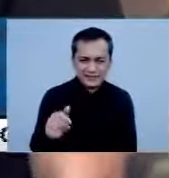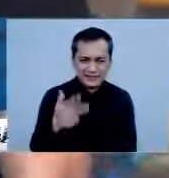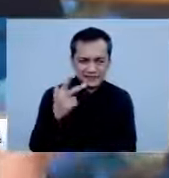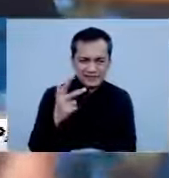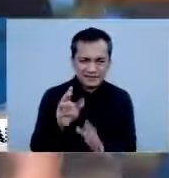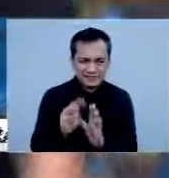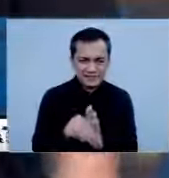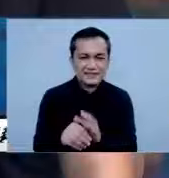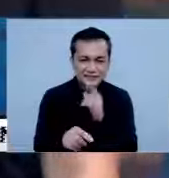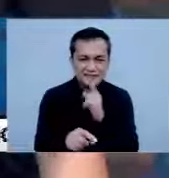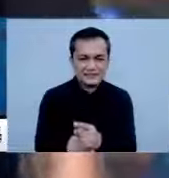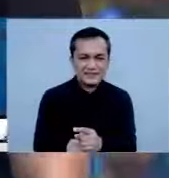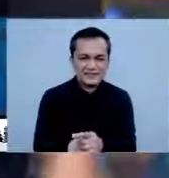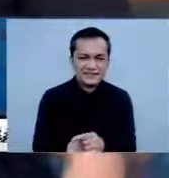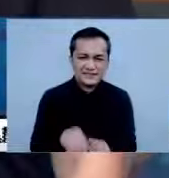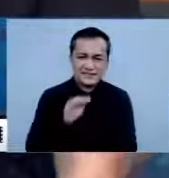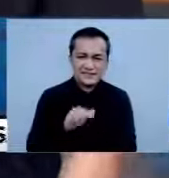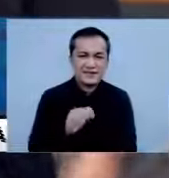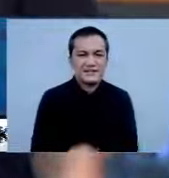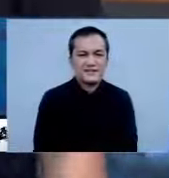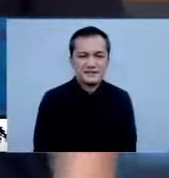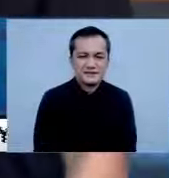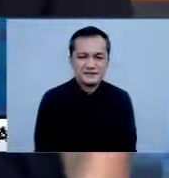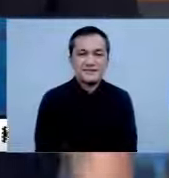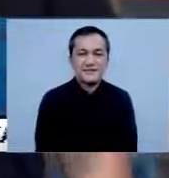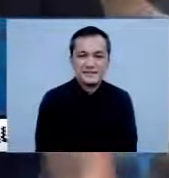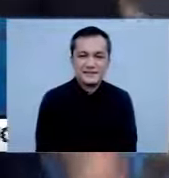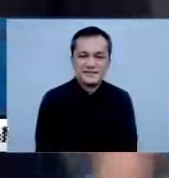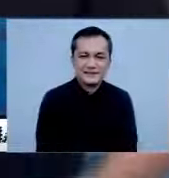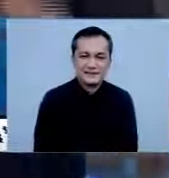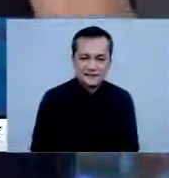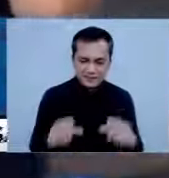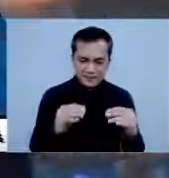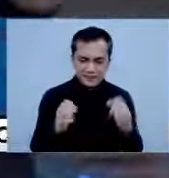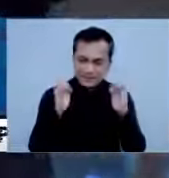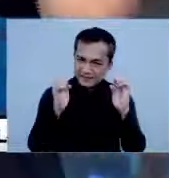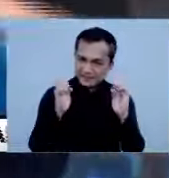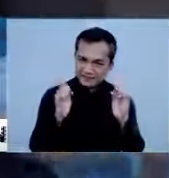Be? Yeah. Yan. Ay, nako, basta talaga. Pag-usapang fitness, ito